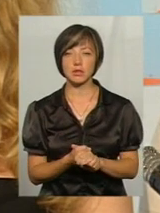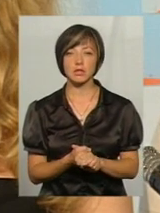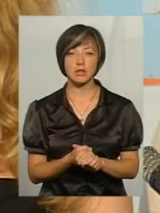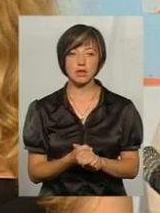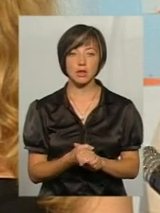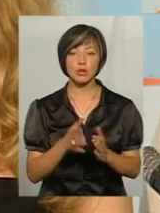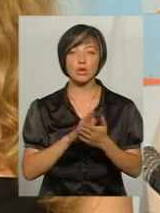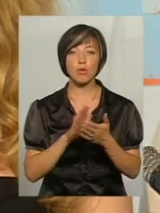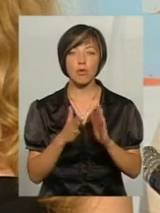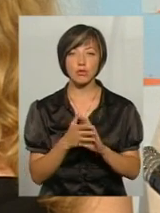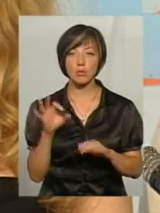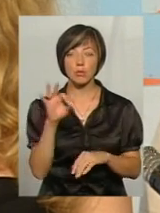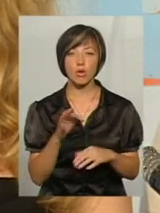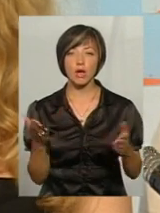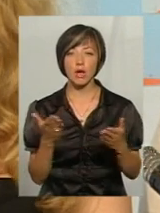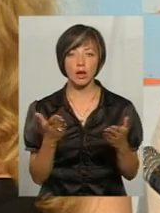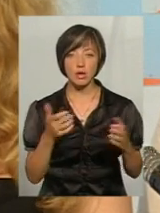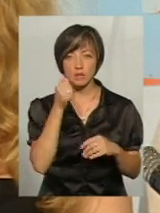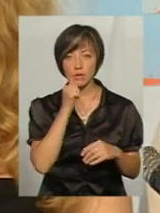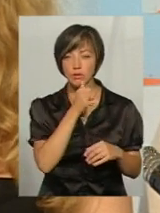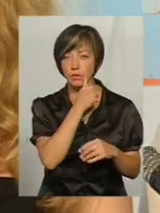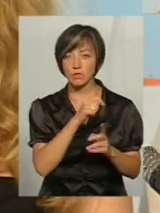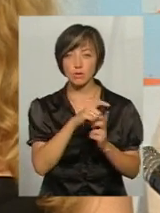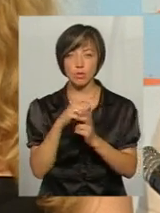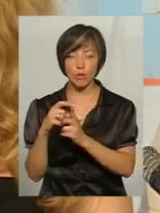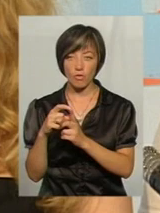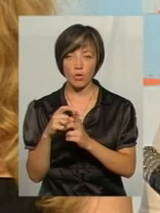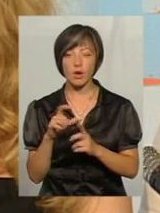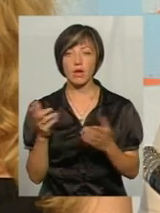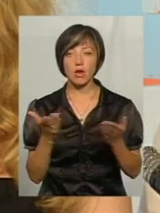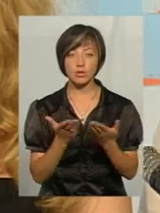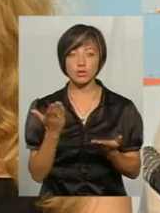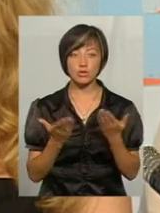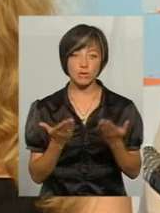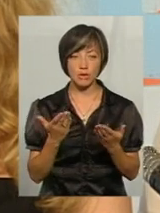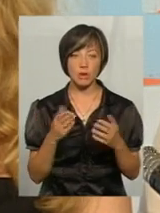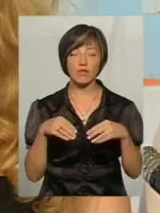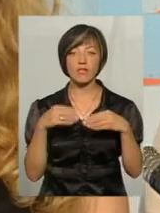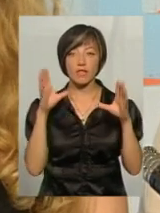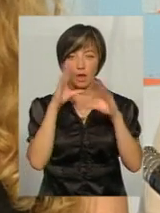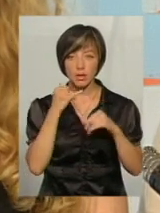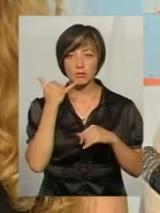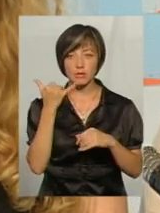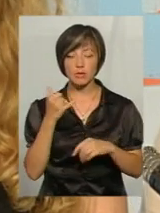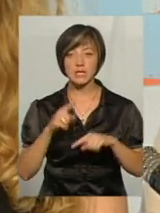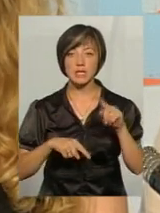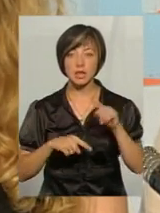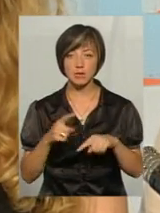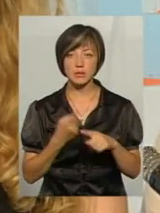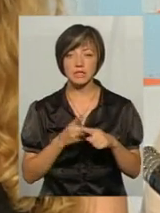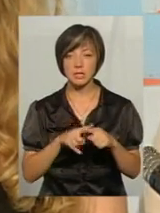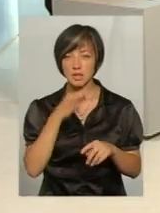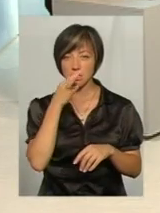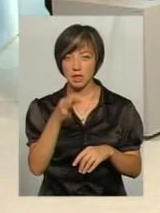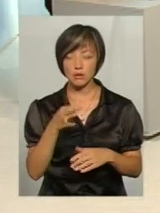Далі домовтеся про якесь кодове слово або кодову фразу, яку, якщо вам вдасться, позвонити своїм рідним, щоб ви це сказали,